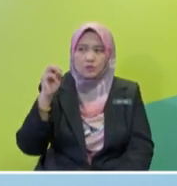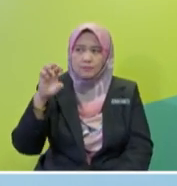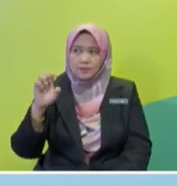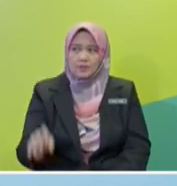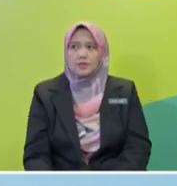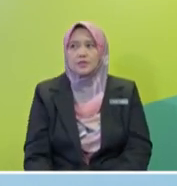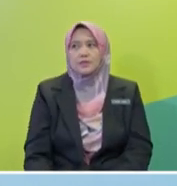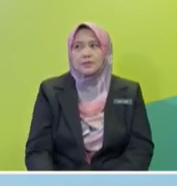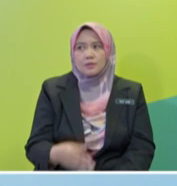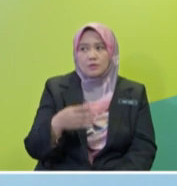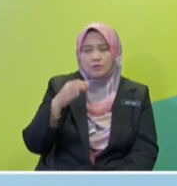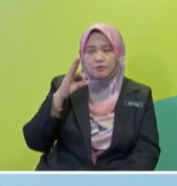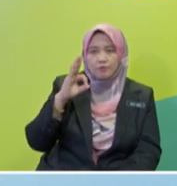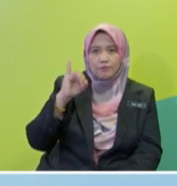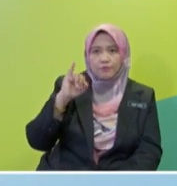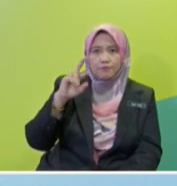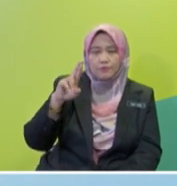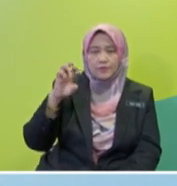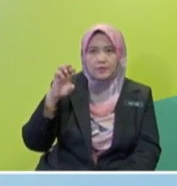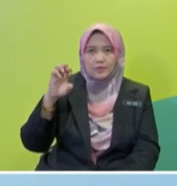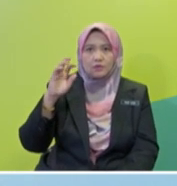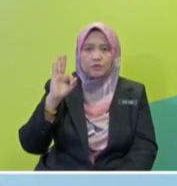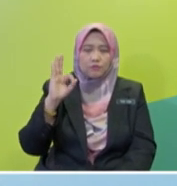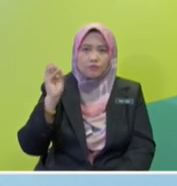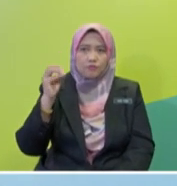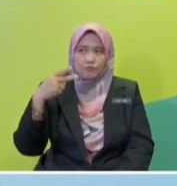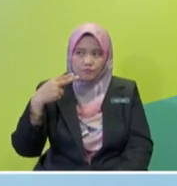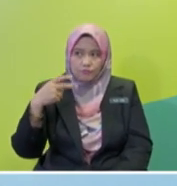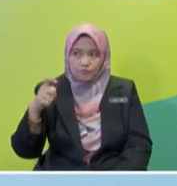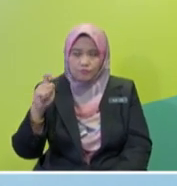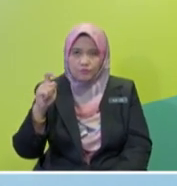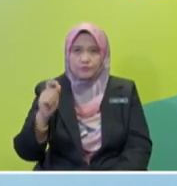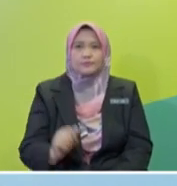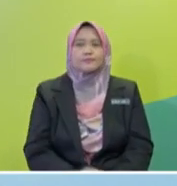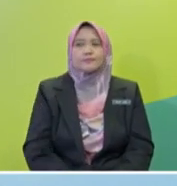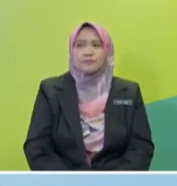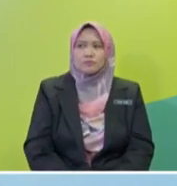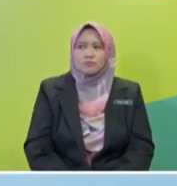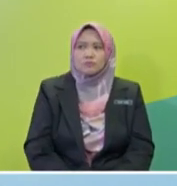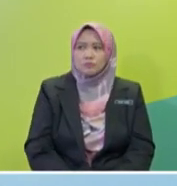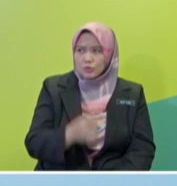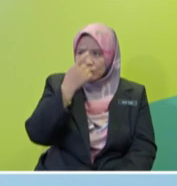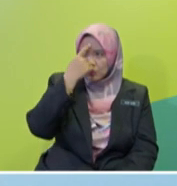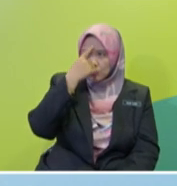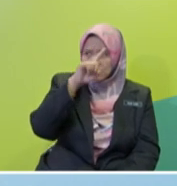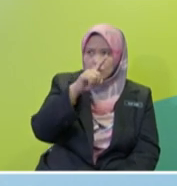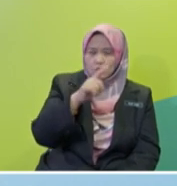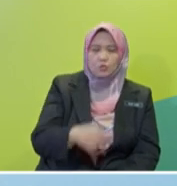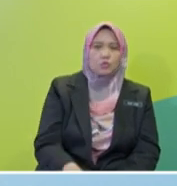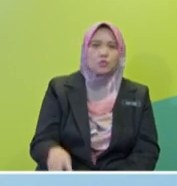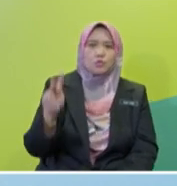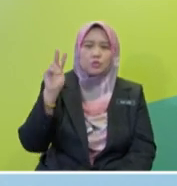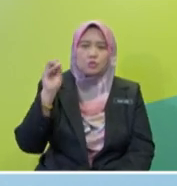Browser Vivo dan juga Internet Explorer jadi untuk arahan ini dia beli